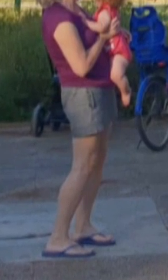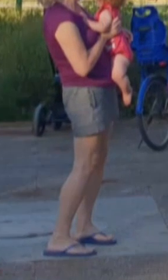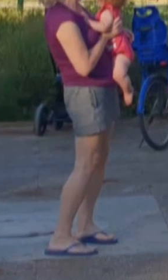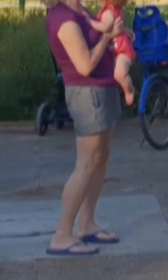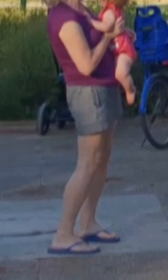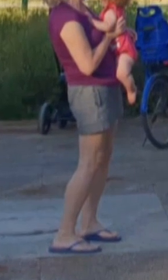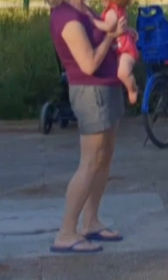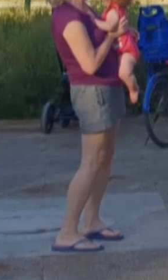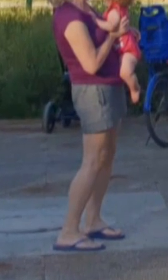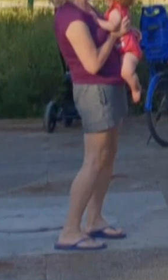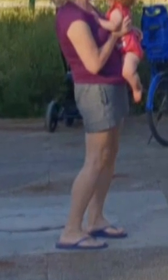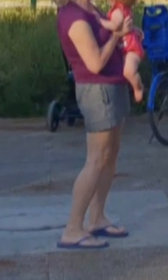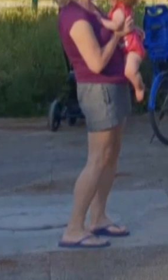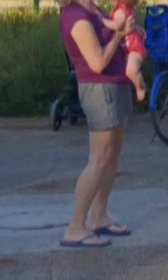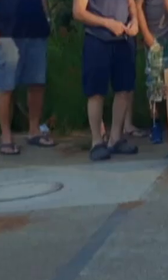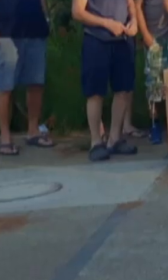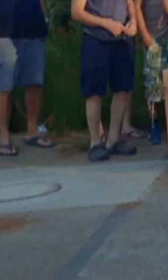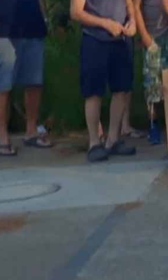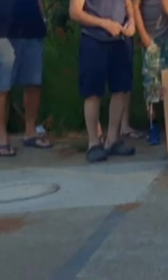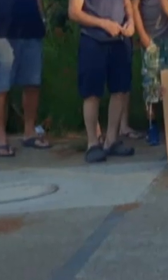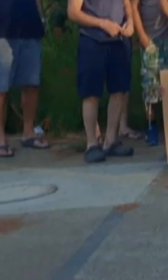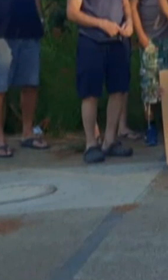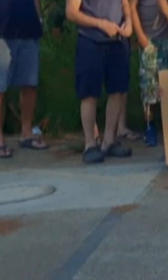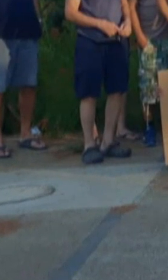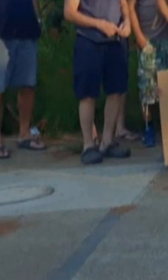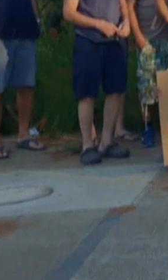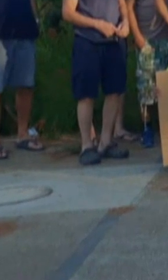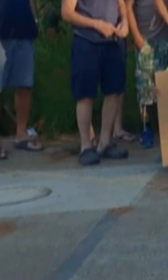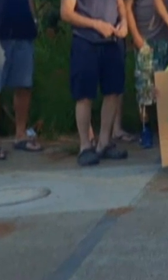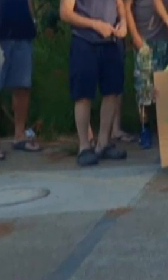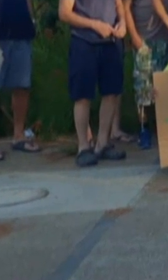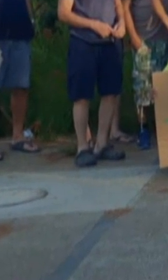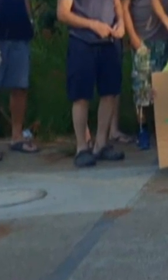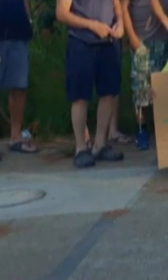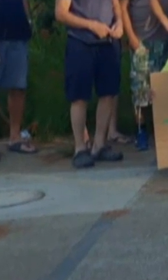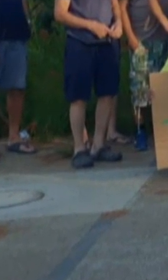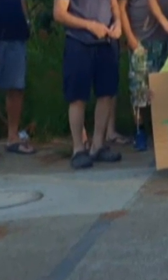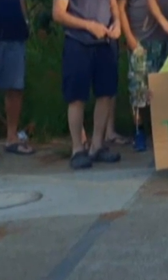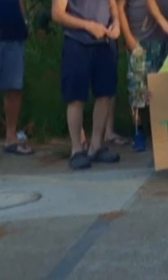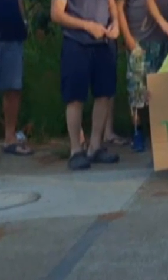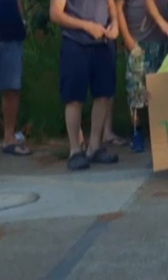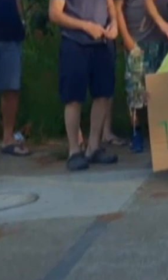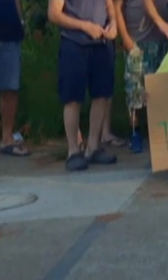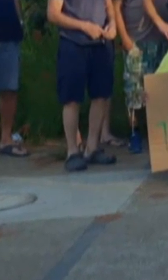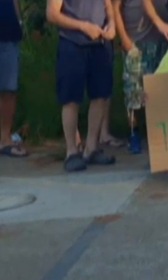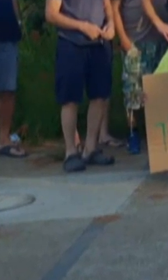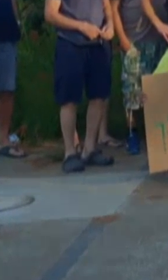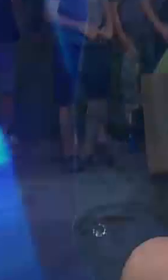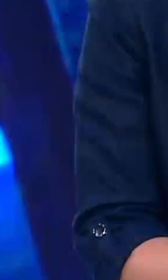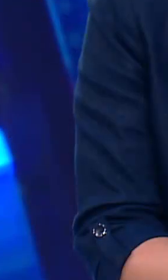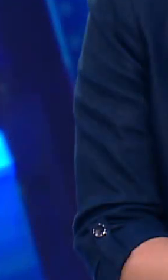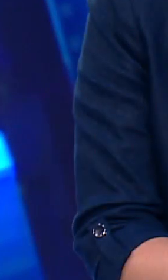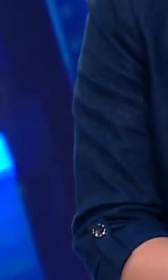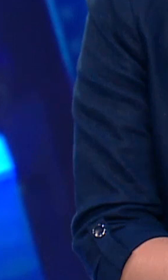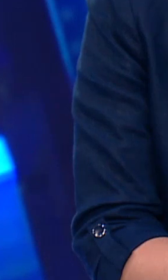כתבו על השלטים היום, לוקחים אחריות ומאמינים לך. ראיתם גם החינוך מתחיל בבית. והם